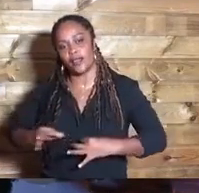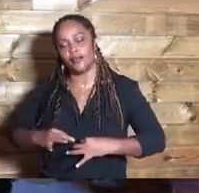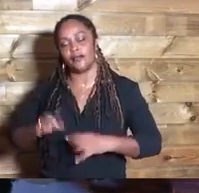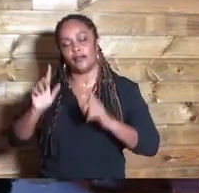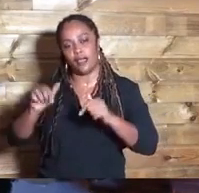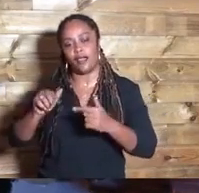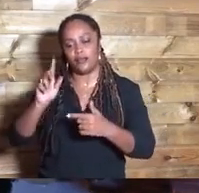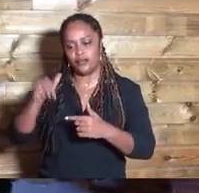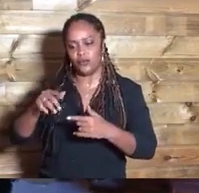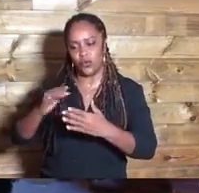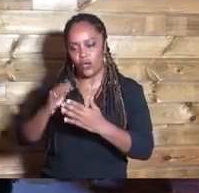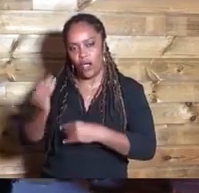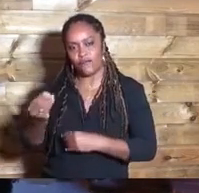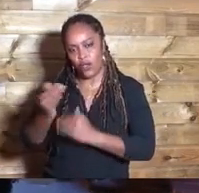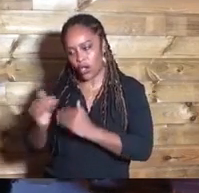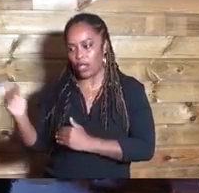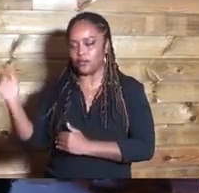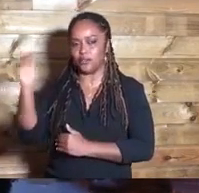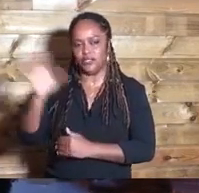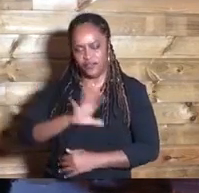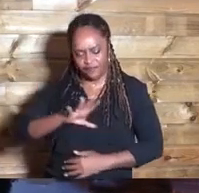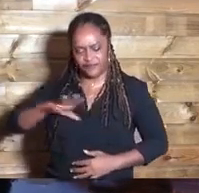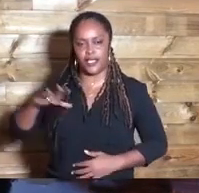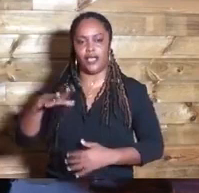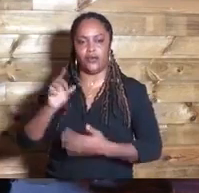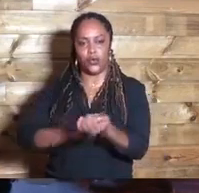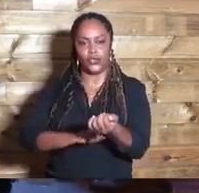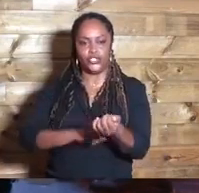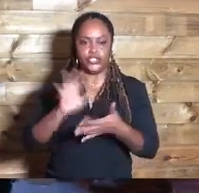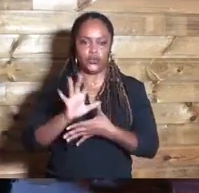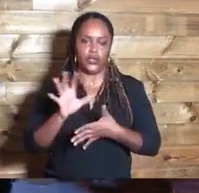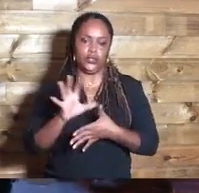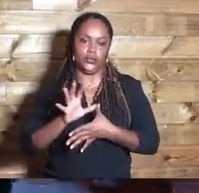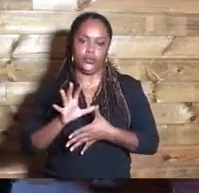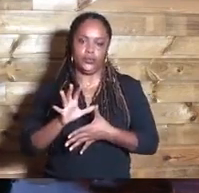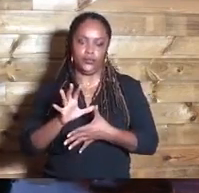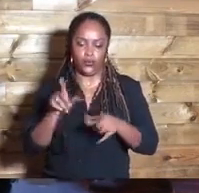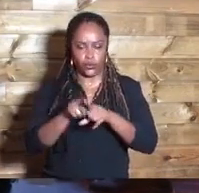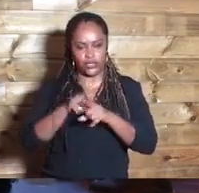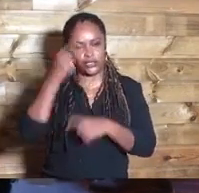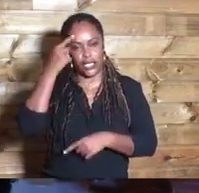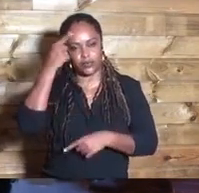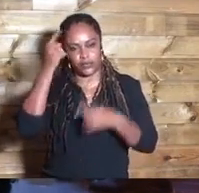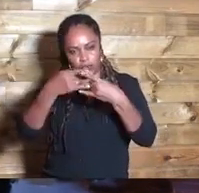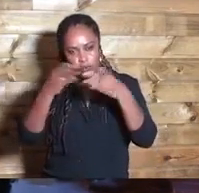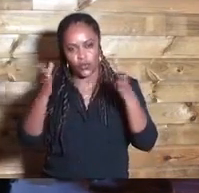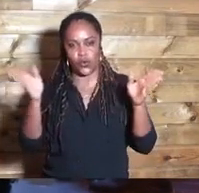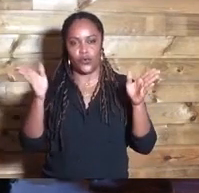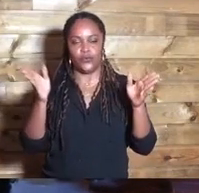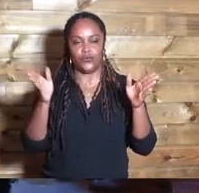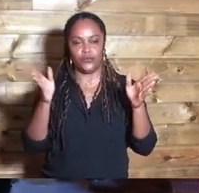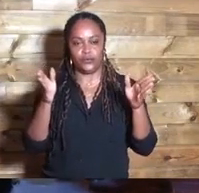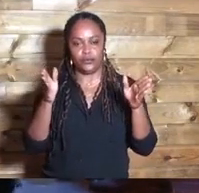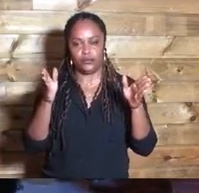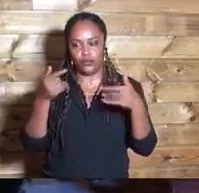lirondage ayo, fier de sa yoye, et avec une ouverture d'esprit nécessaire pour yo vivre le